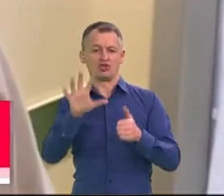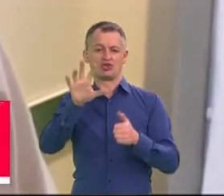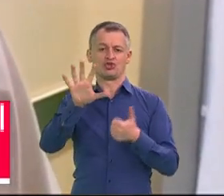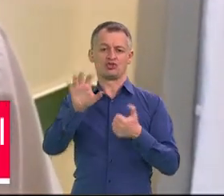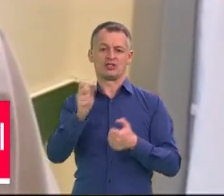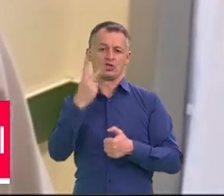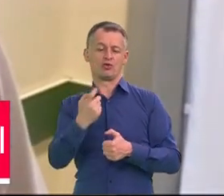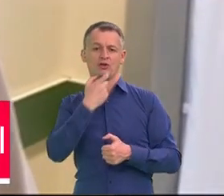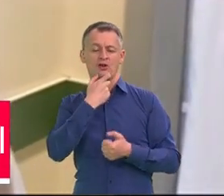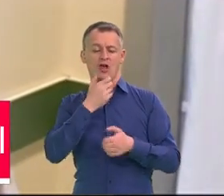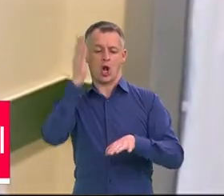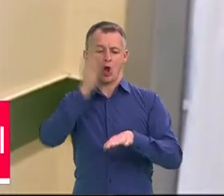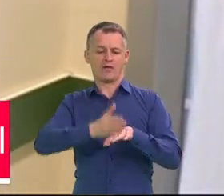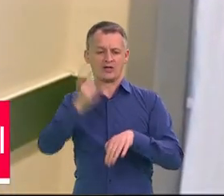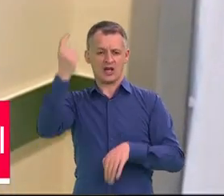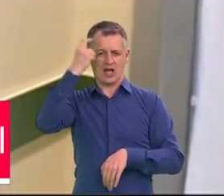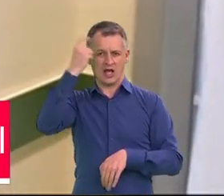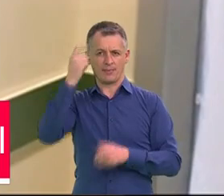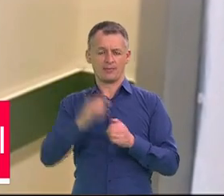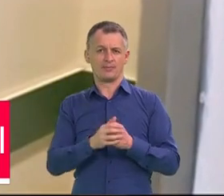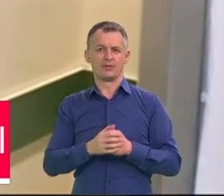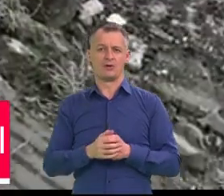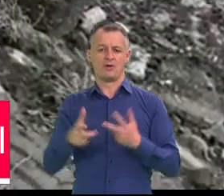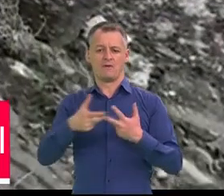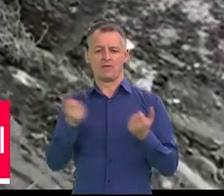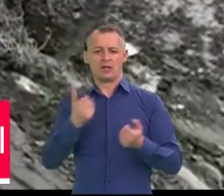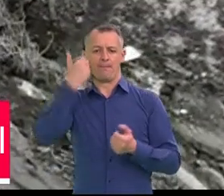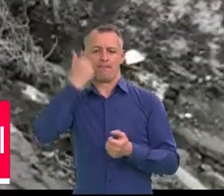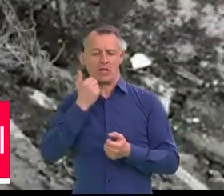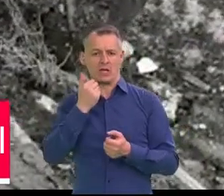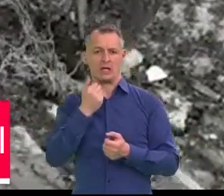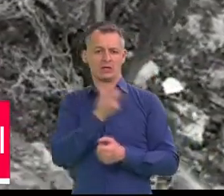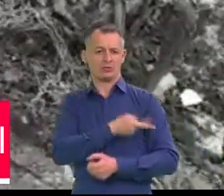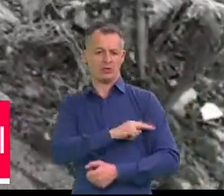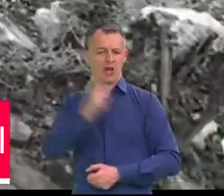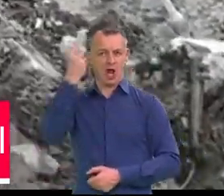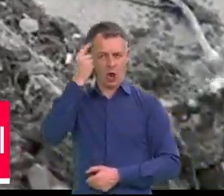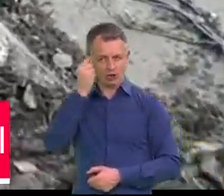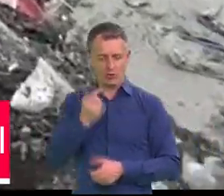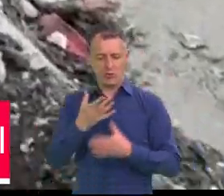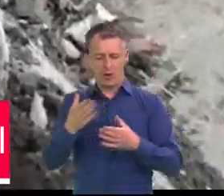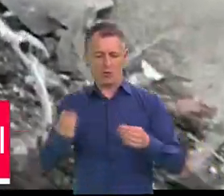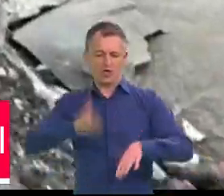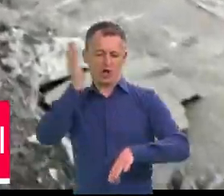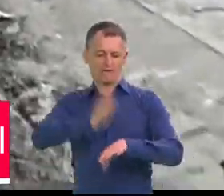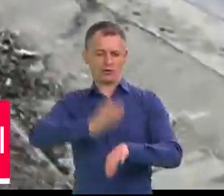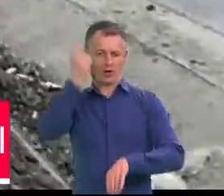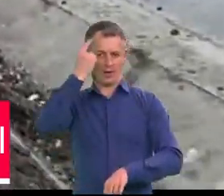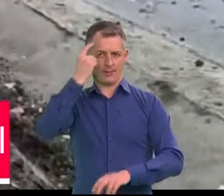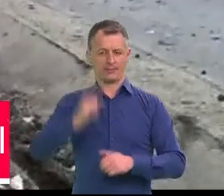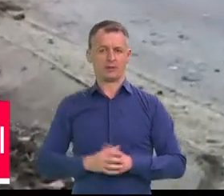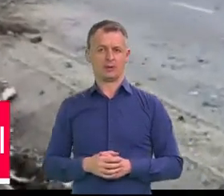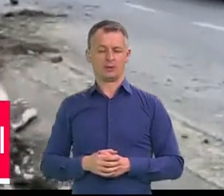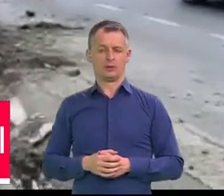traumatism craniocerebral fără pierderea stării de conștiență, dar cu multiple plăci contuze la nivelul capului,